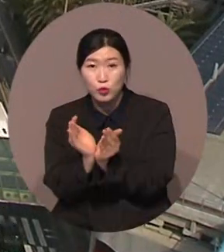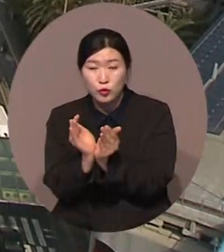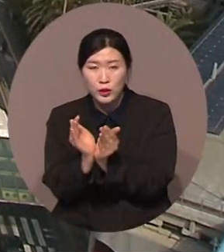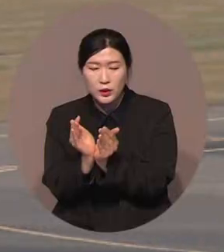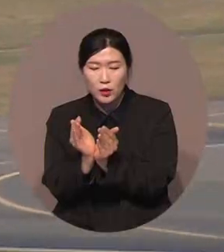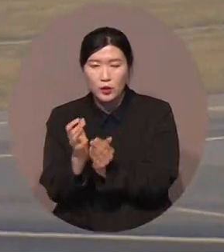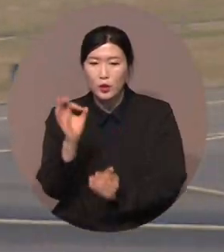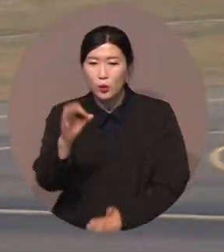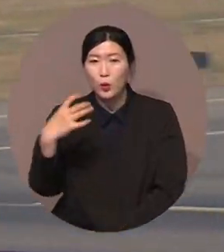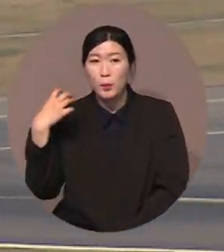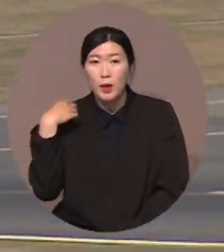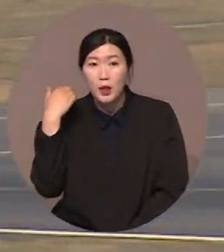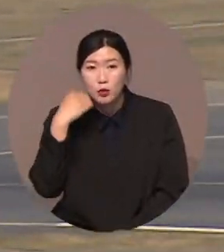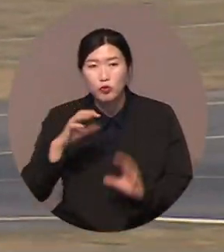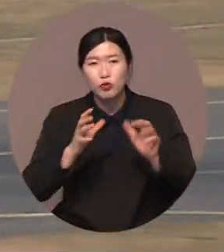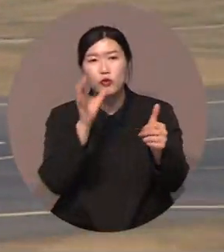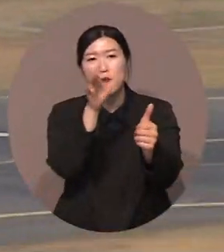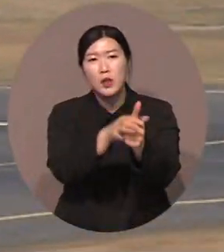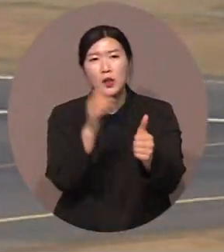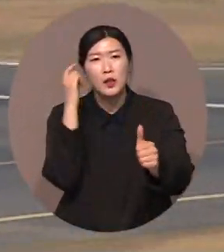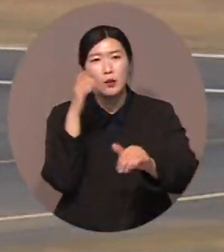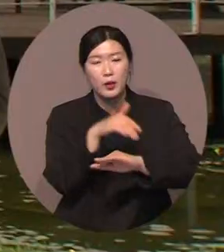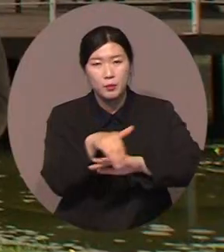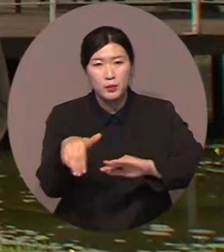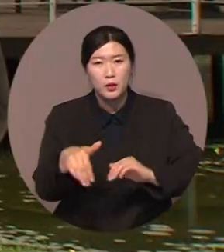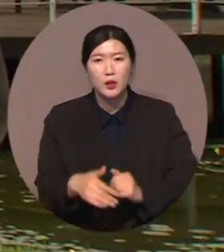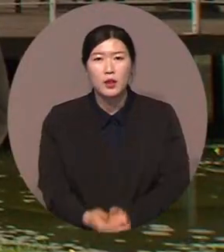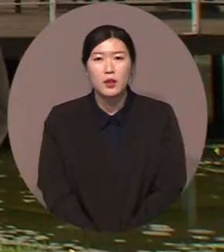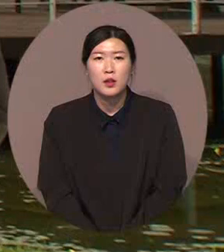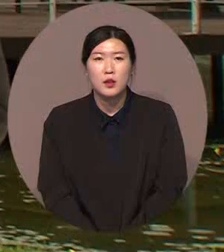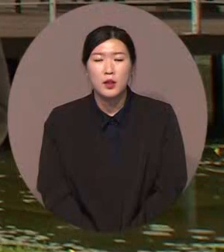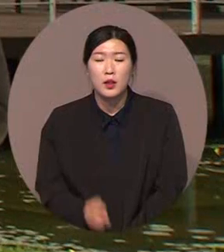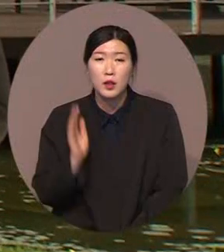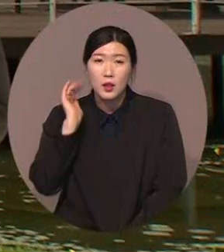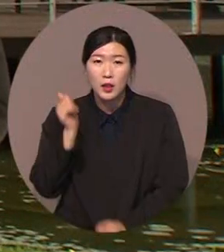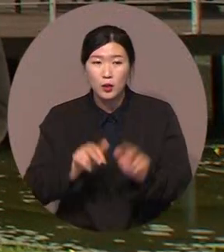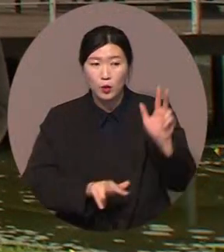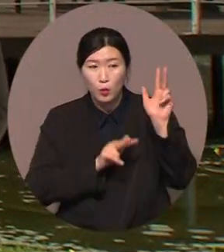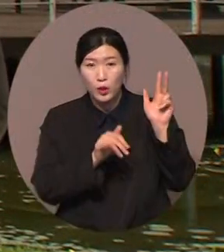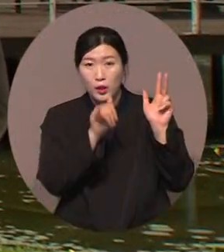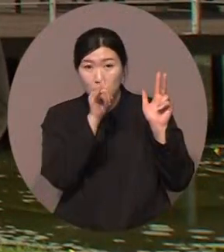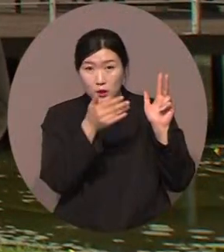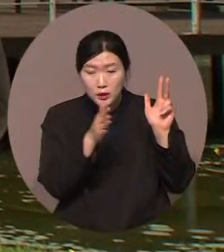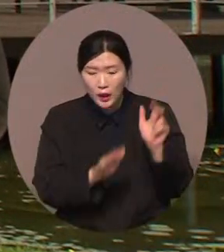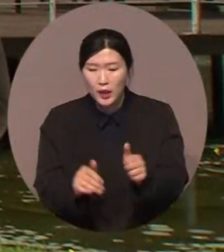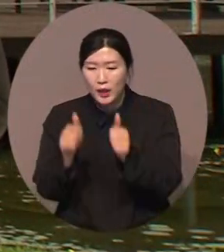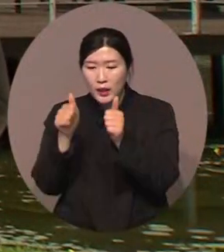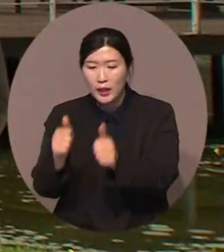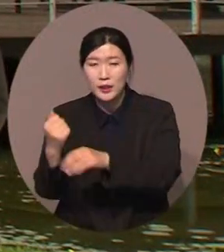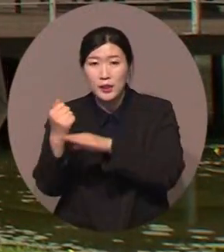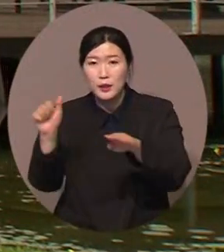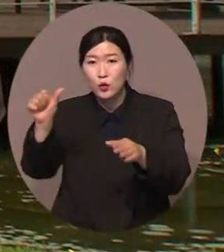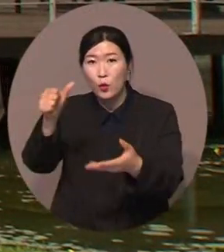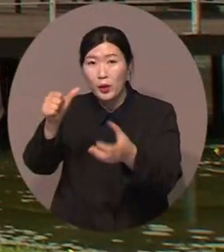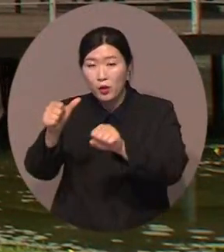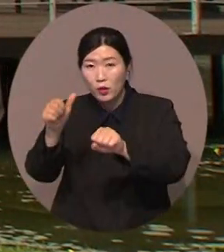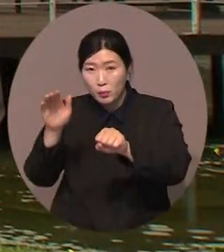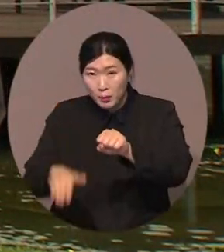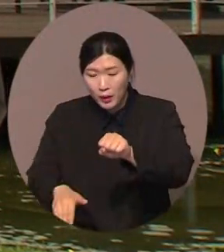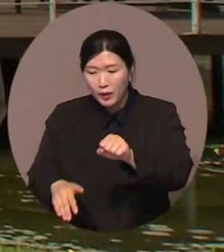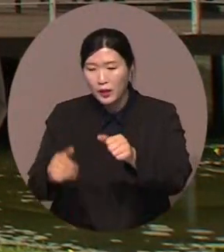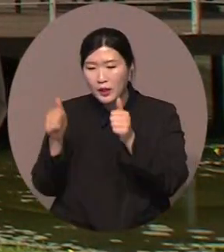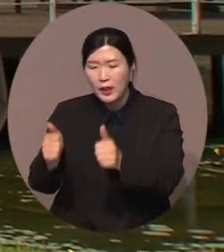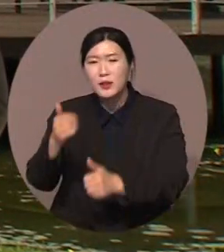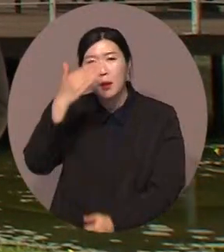국비로 서산공항 건설을 재추진할 계획입니다. 대통령 공약으로 제시됐지만 500억 원 미만으로 추진해야만 가능해진